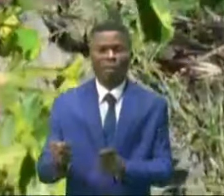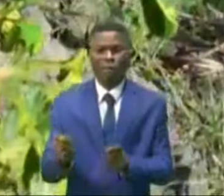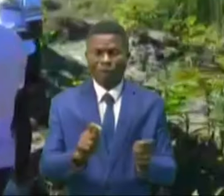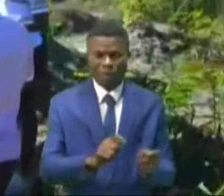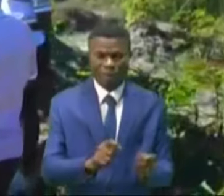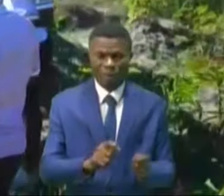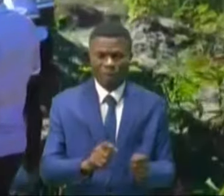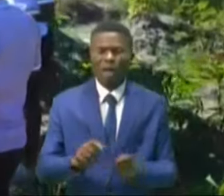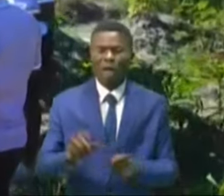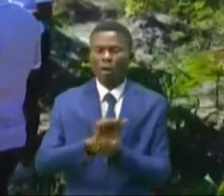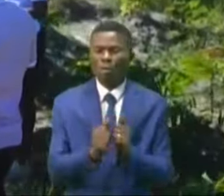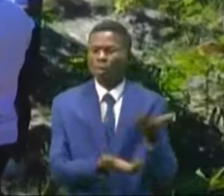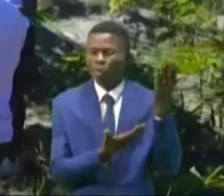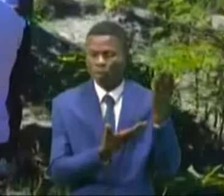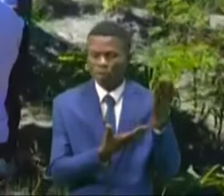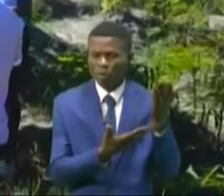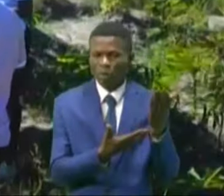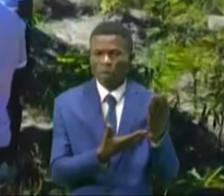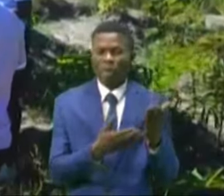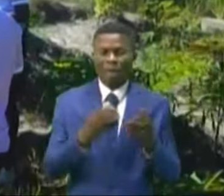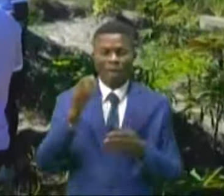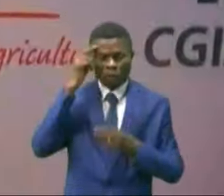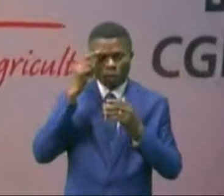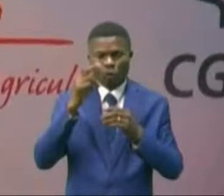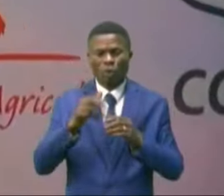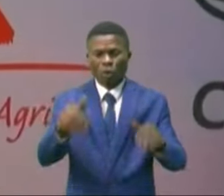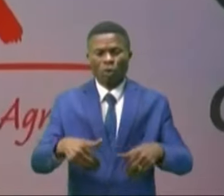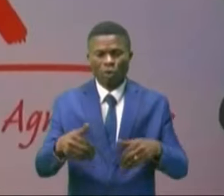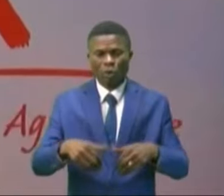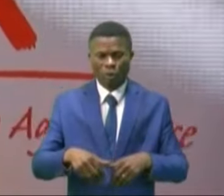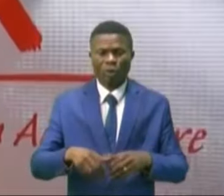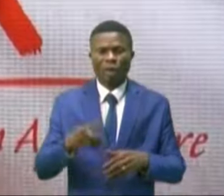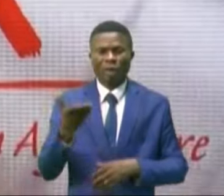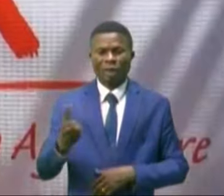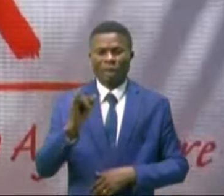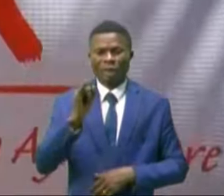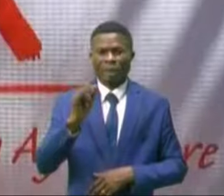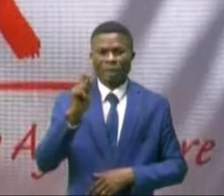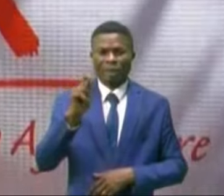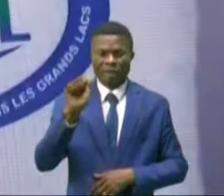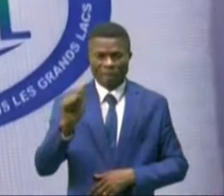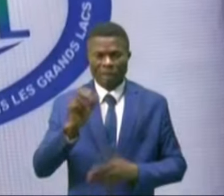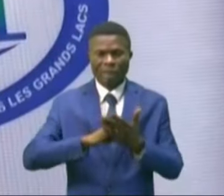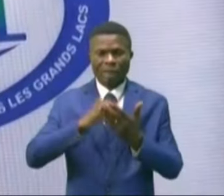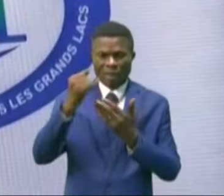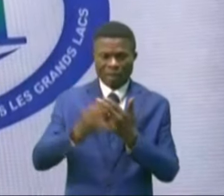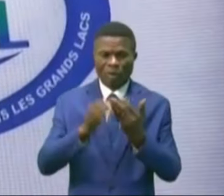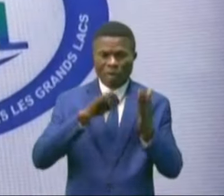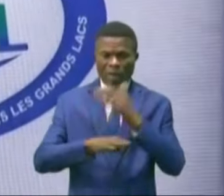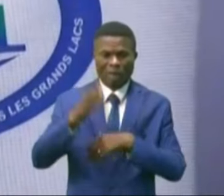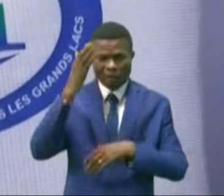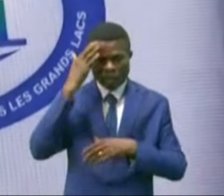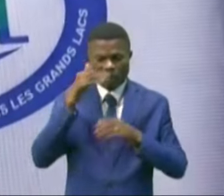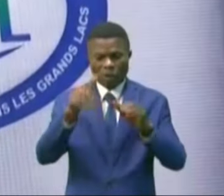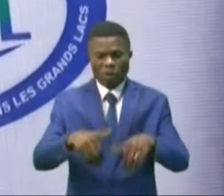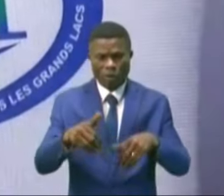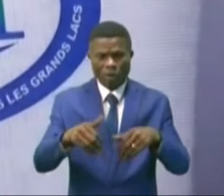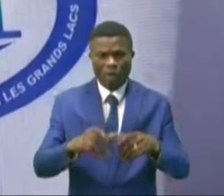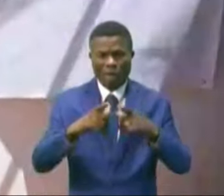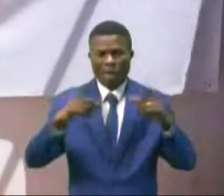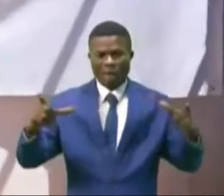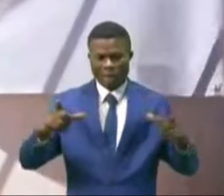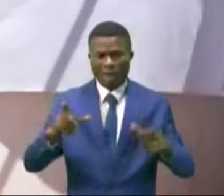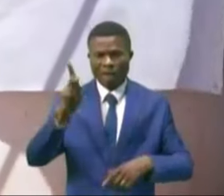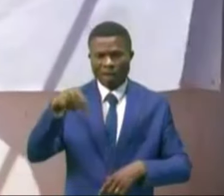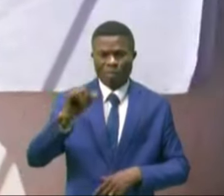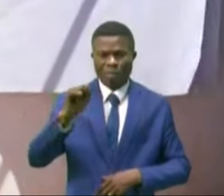une préoccupation majeure de l'Institut international de l'agriculture tropicale UITA dans le cadre du projet intégré de croissance agricole dans le Grand Lac Picagel.